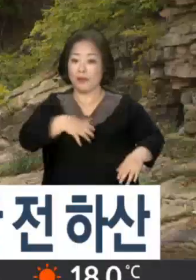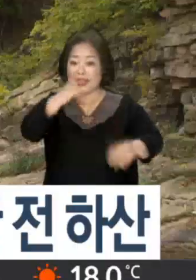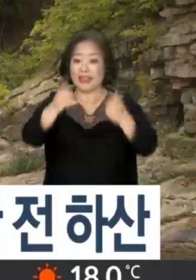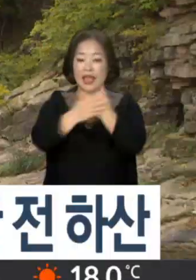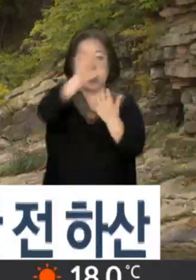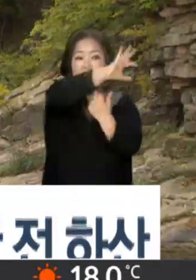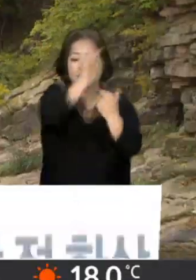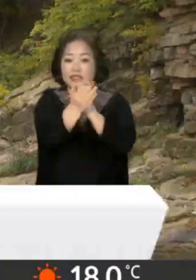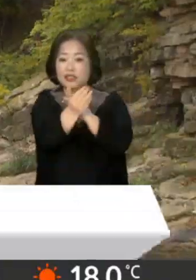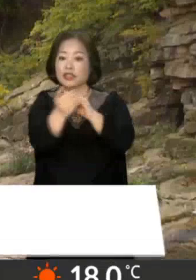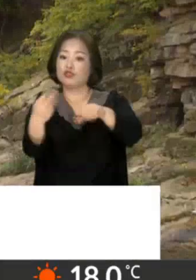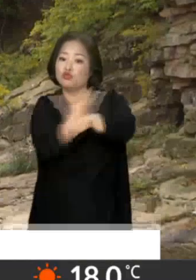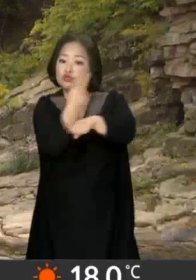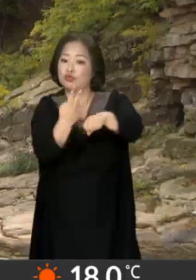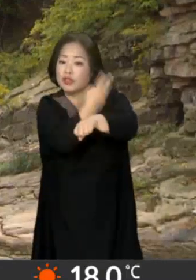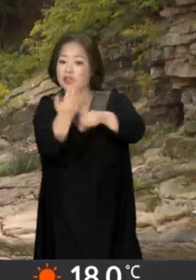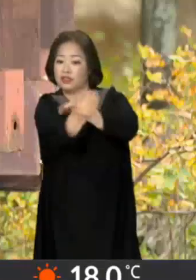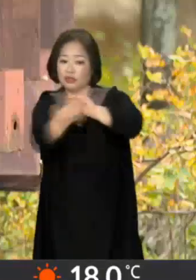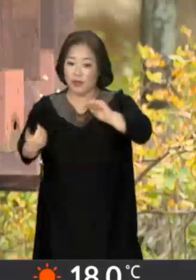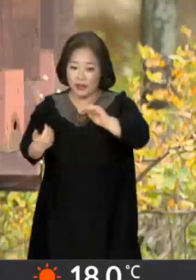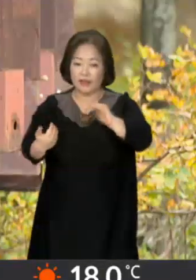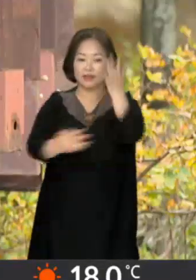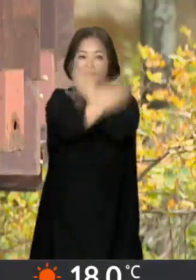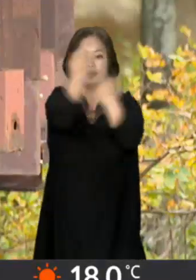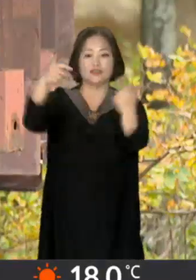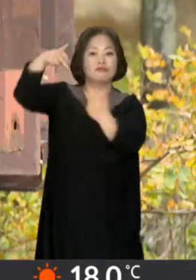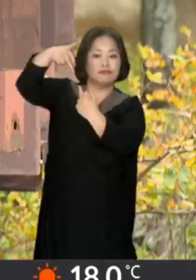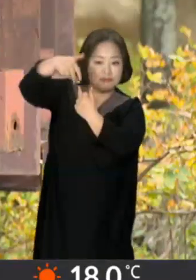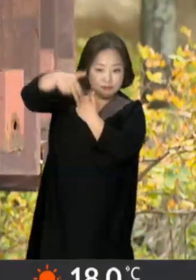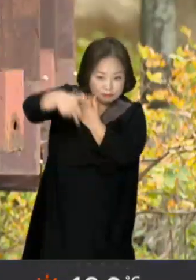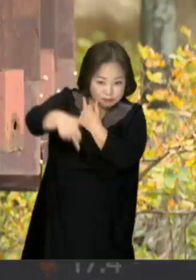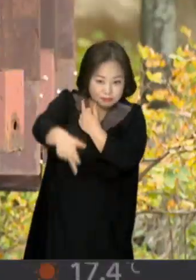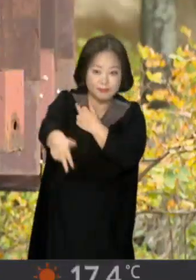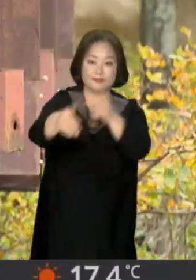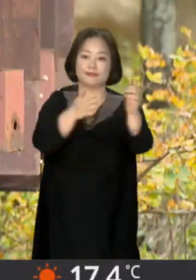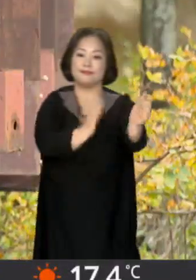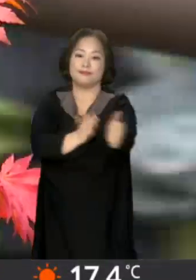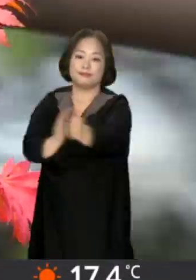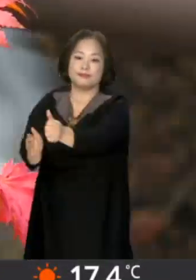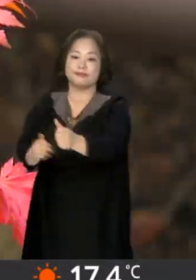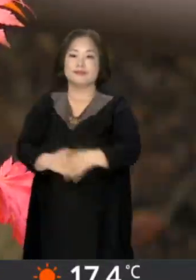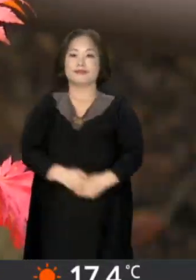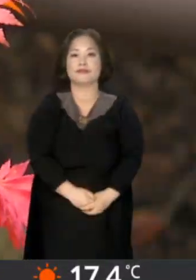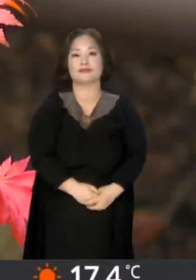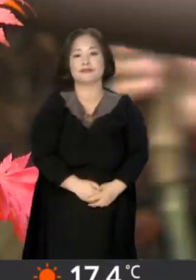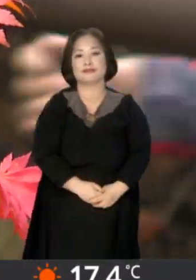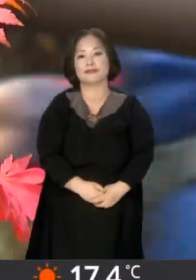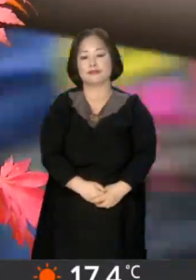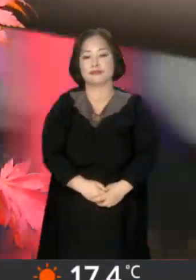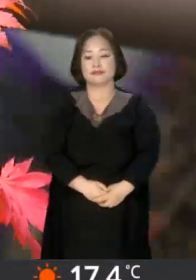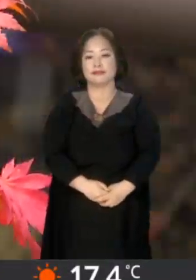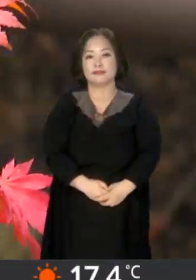시간 전에는 산에서 내려오는 것이 안전합니다. 연합뉴스TV 김재훈입니다.